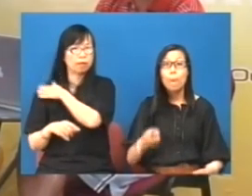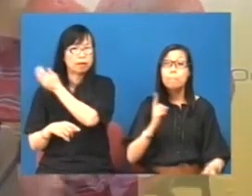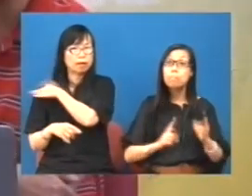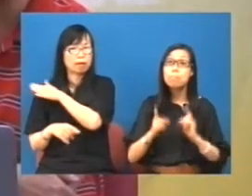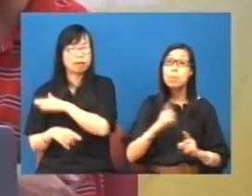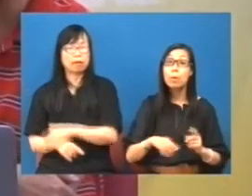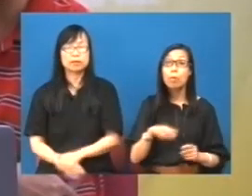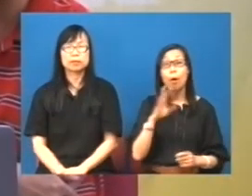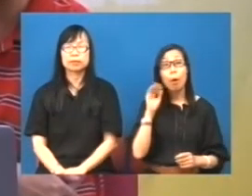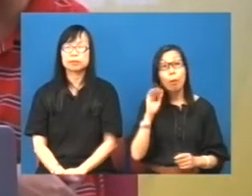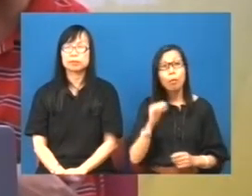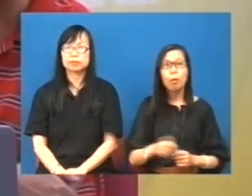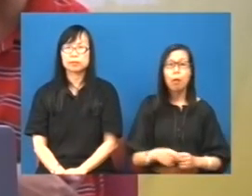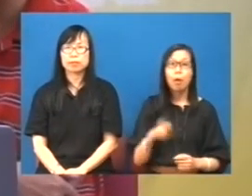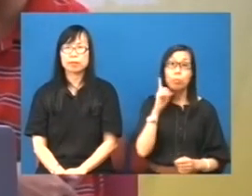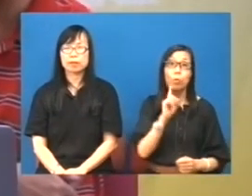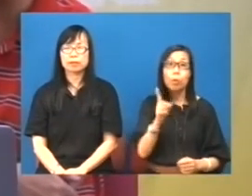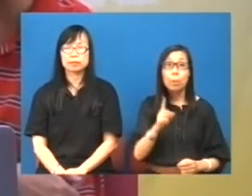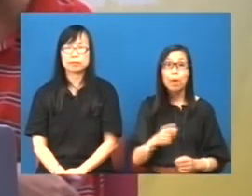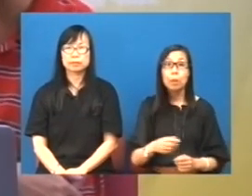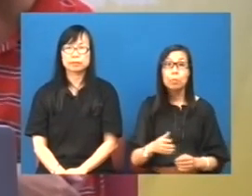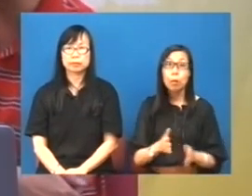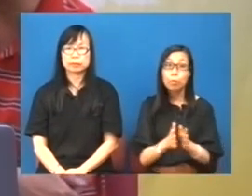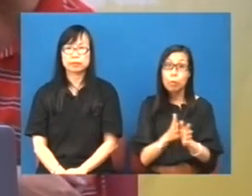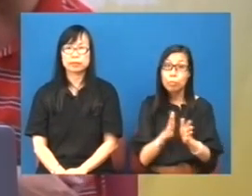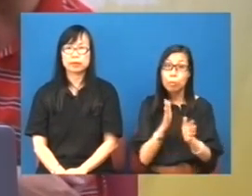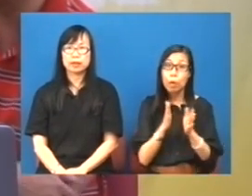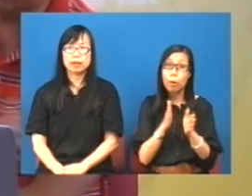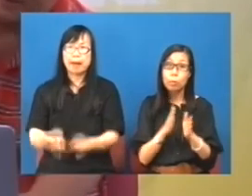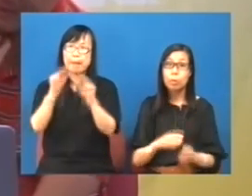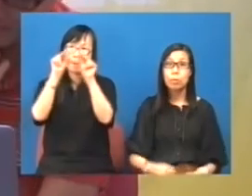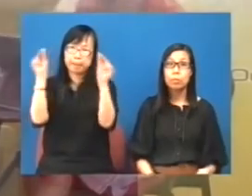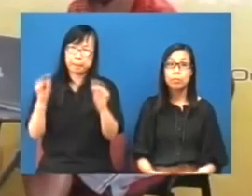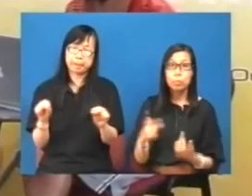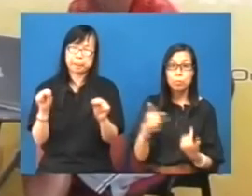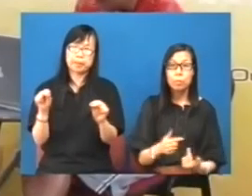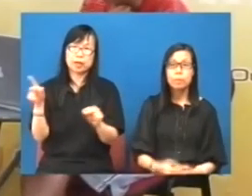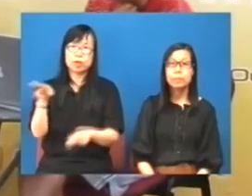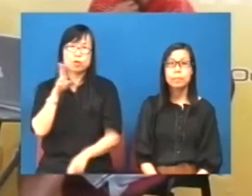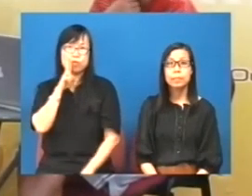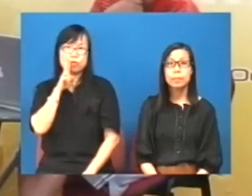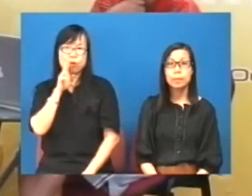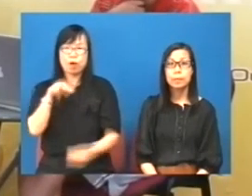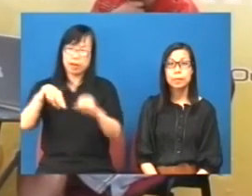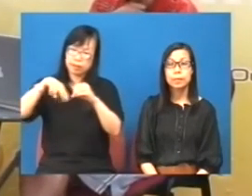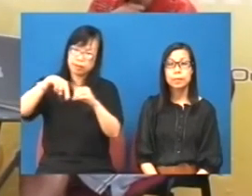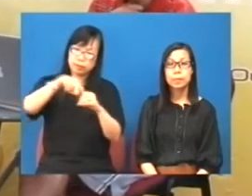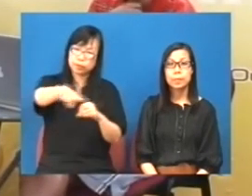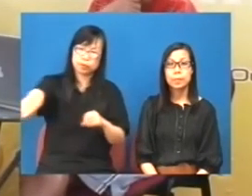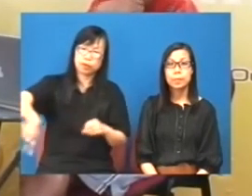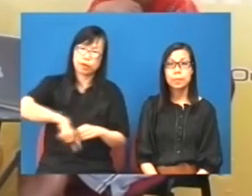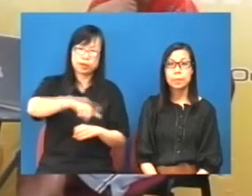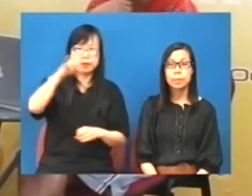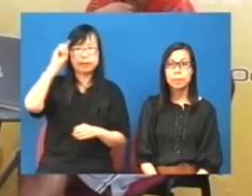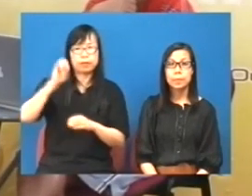可能是幾天最多一期但是你交通的東西是一輩子的問題是如果我們的球場是經常